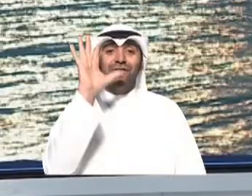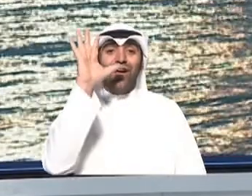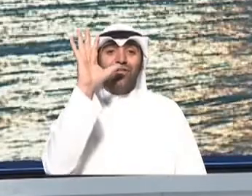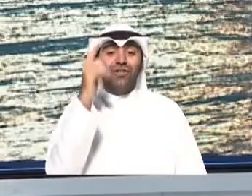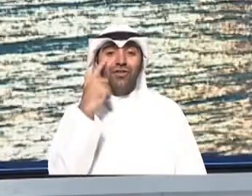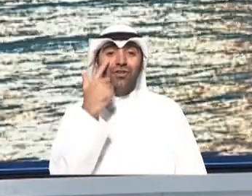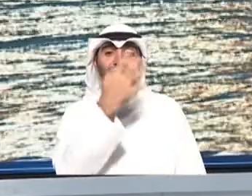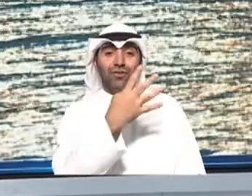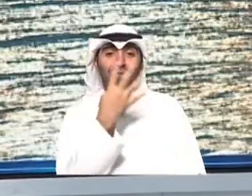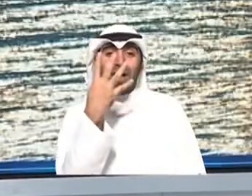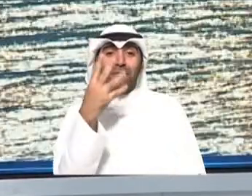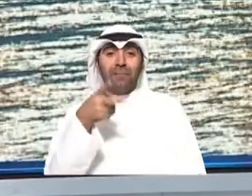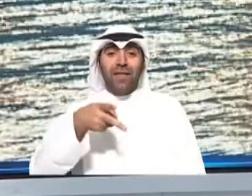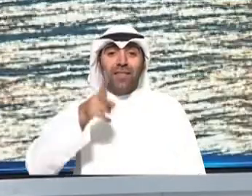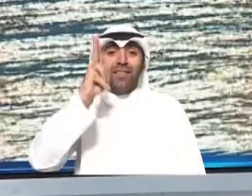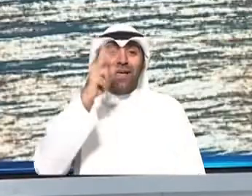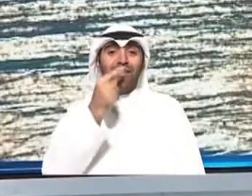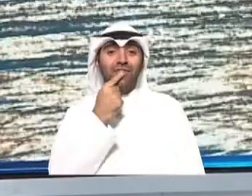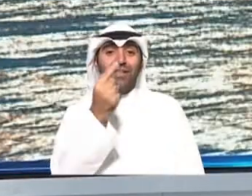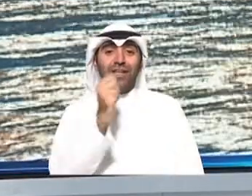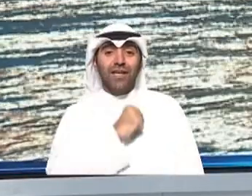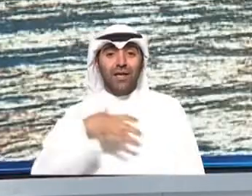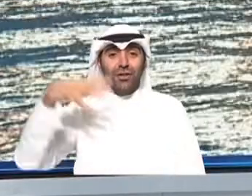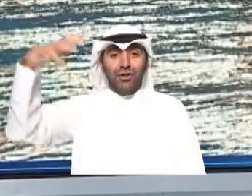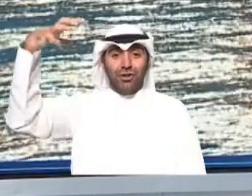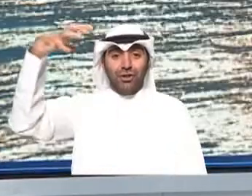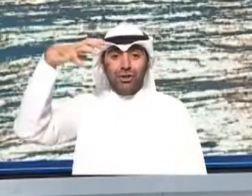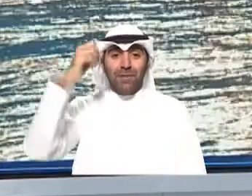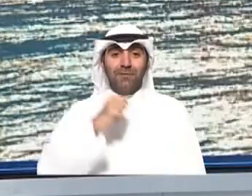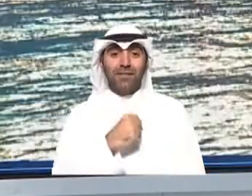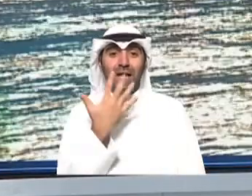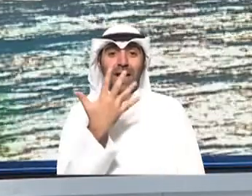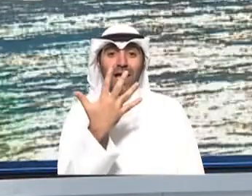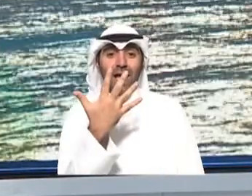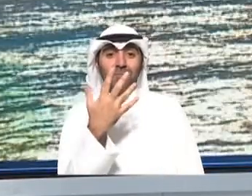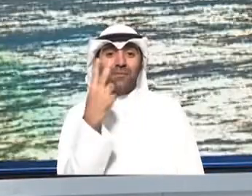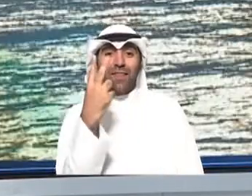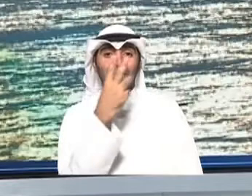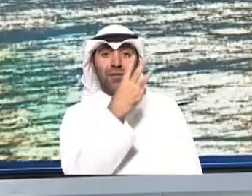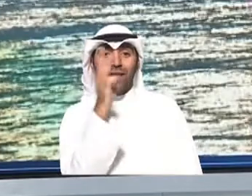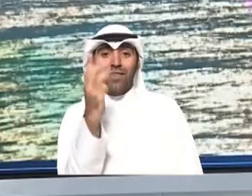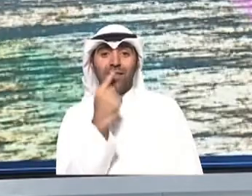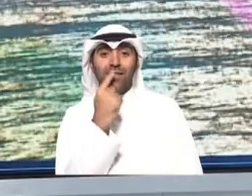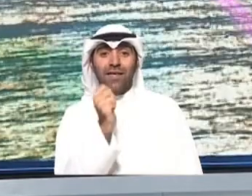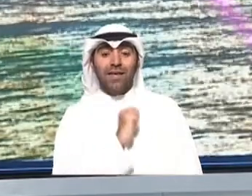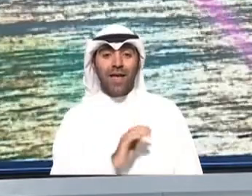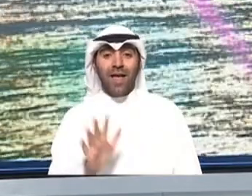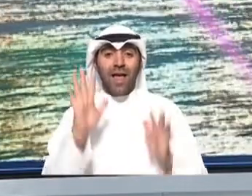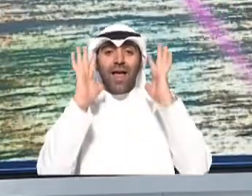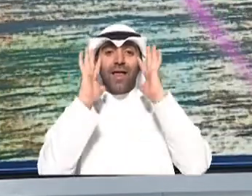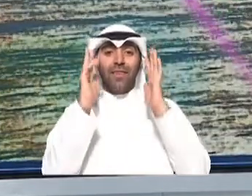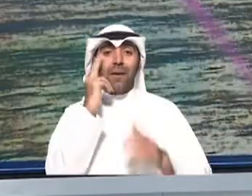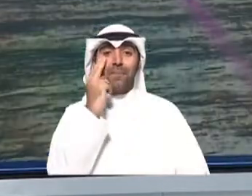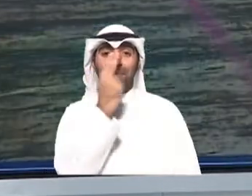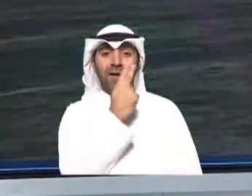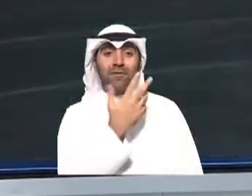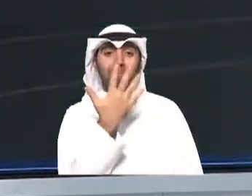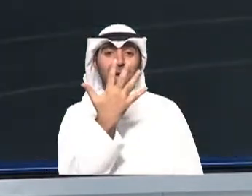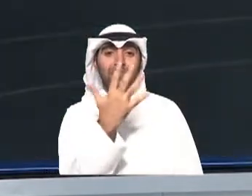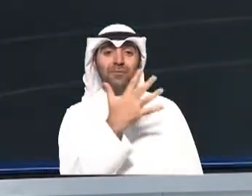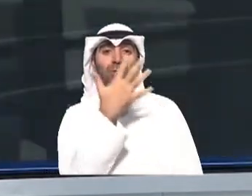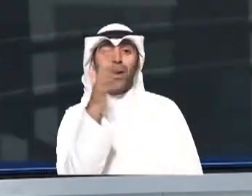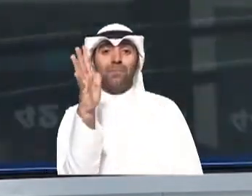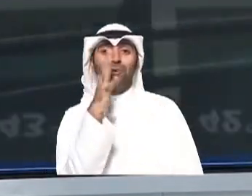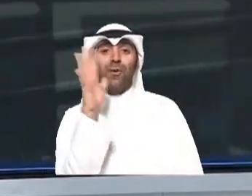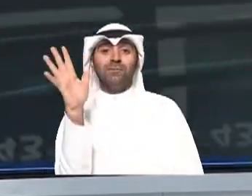الساعة 4:12 موعد شروق الشمس، الساعة 5:32 موعد أذان المغرب الساعة